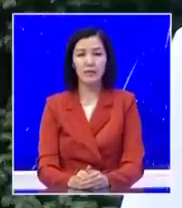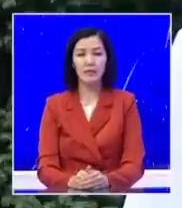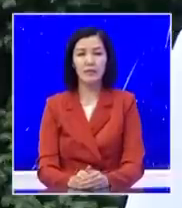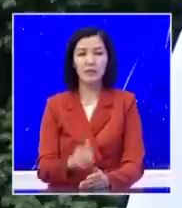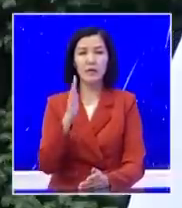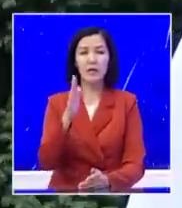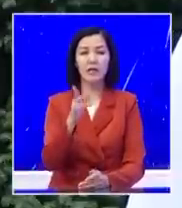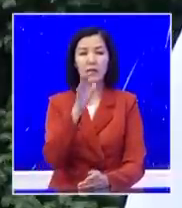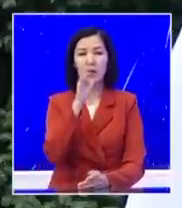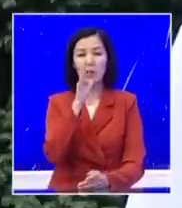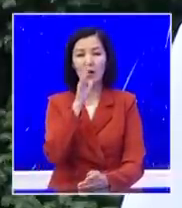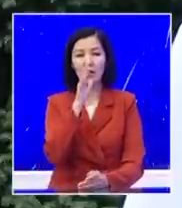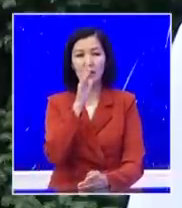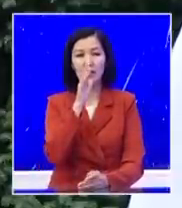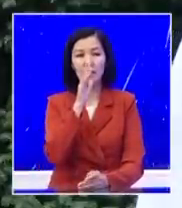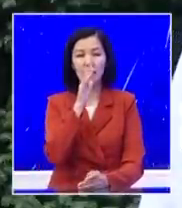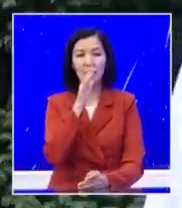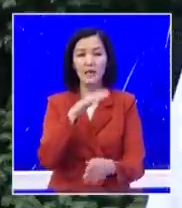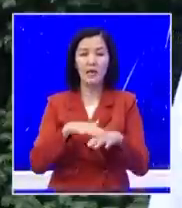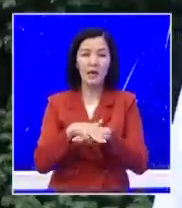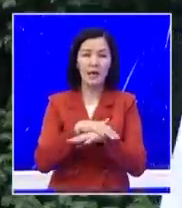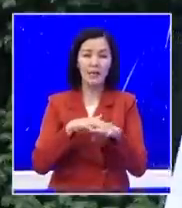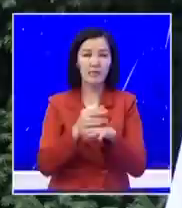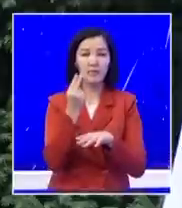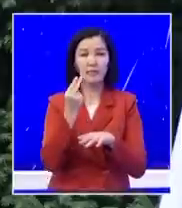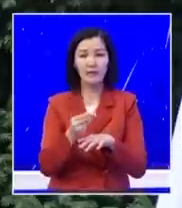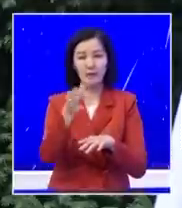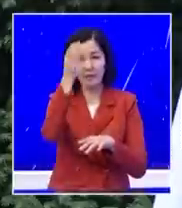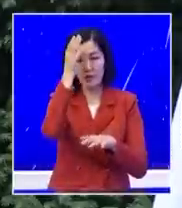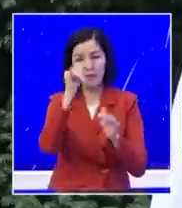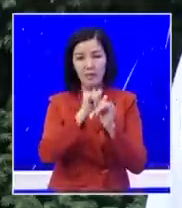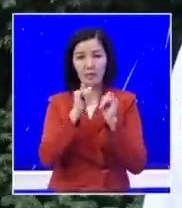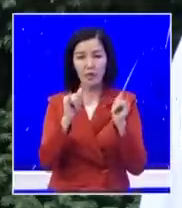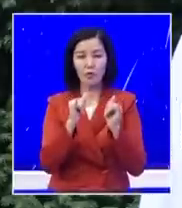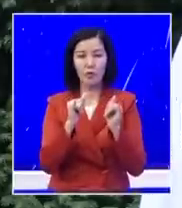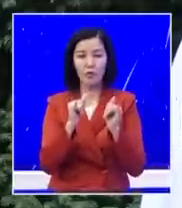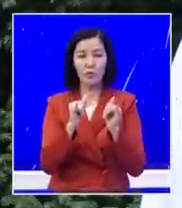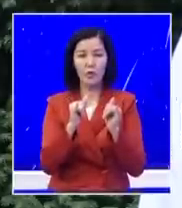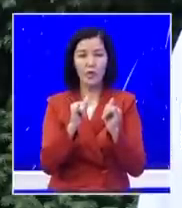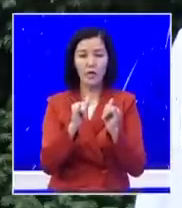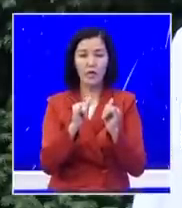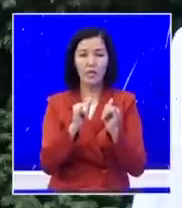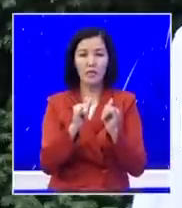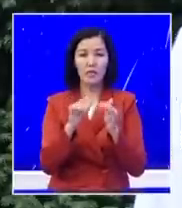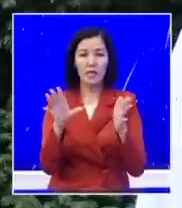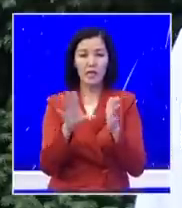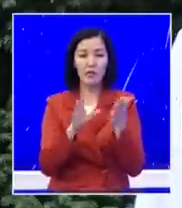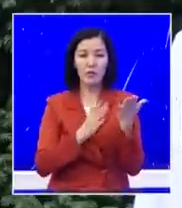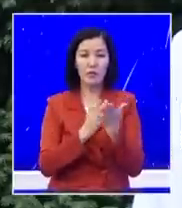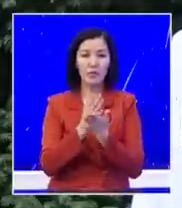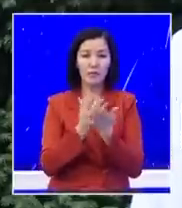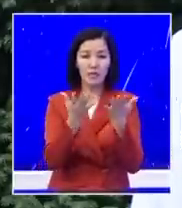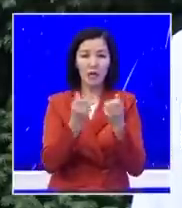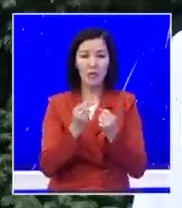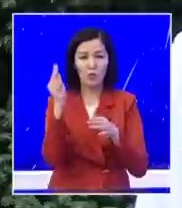Алдағы уақытта қойылған мақсаттарымыз халықтың цифрлы сауаттылығын көтерге күш салып, одан әрі арттыру, электрондық қызметтерді алуды